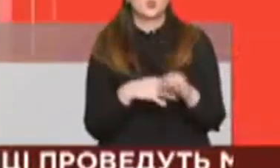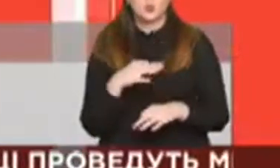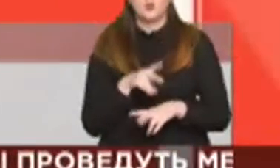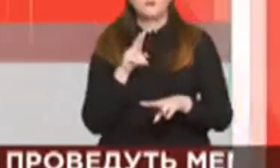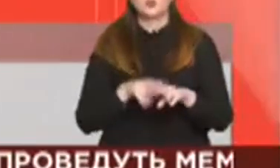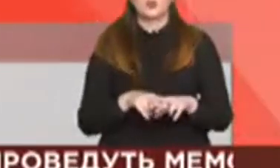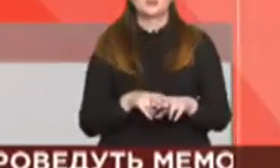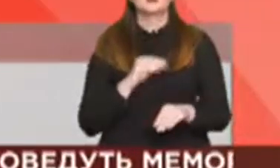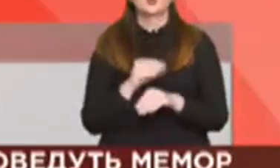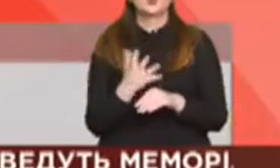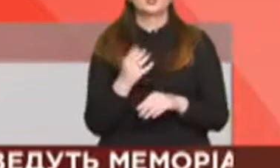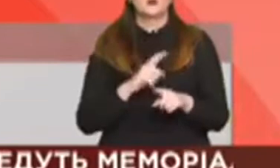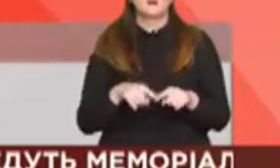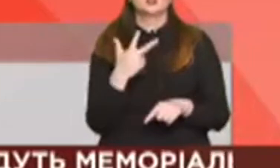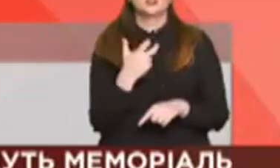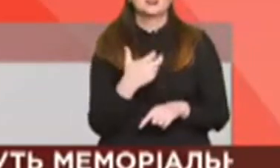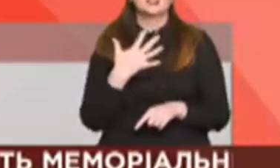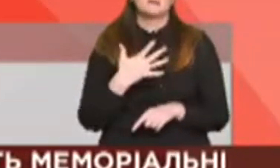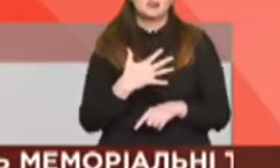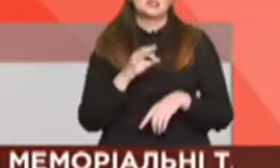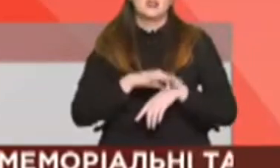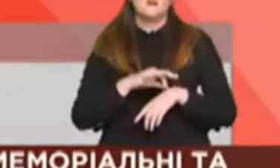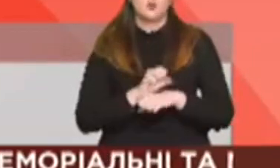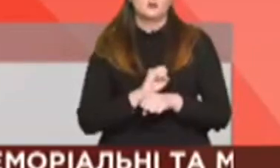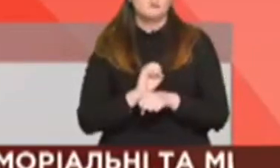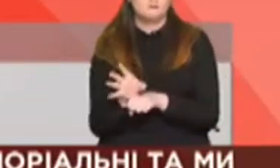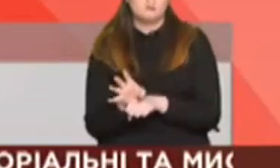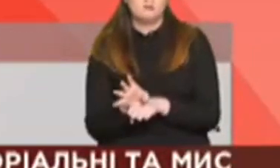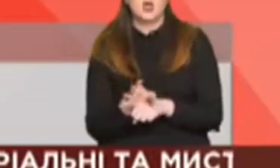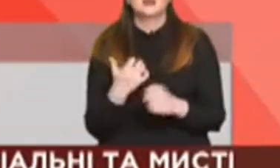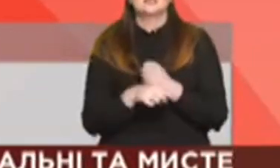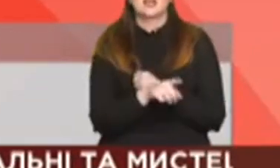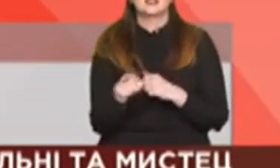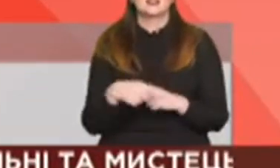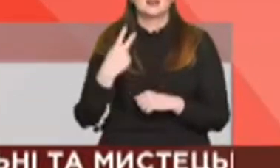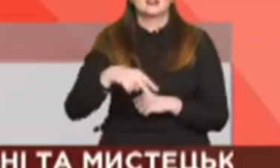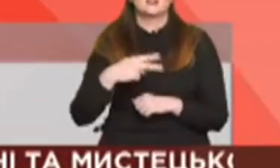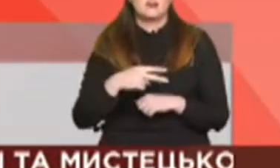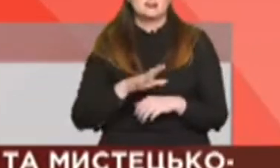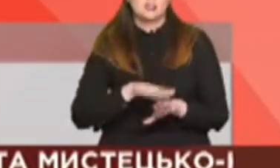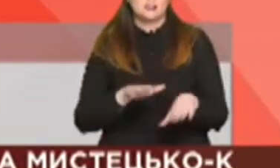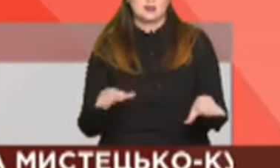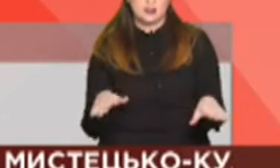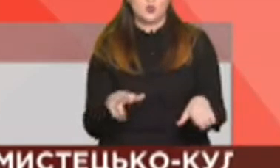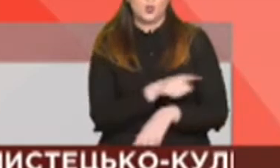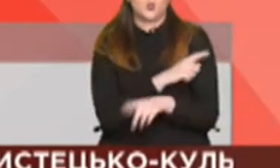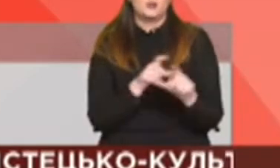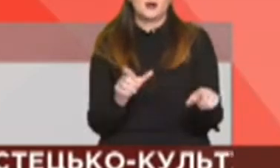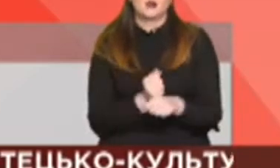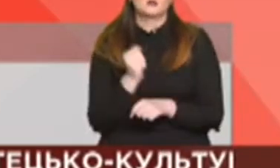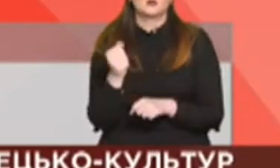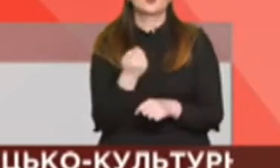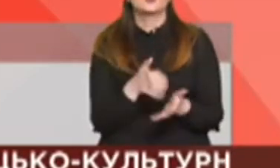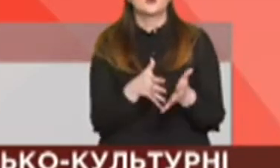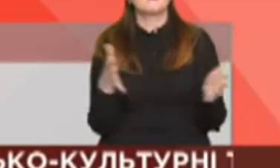у столиці додалося ще майже 350 хворих на COVID-19, серед них 20 дітей. У лікарні направили